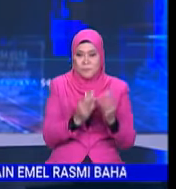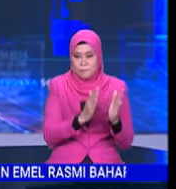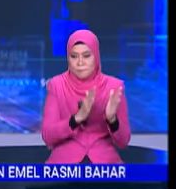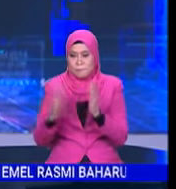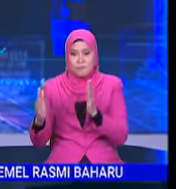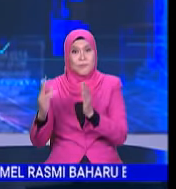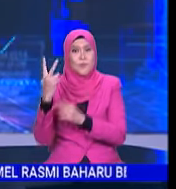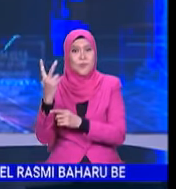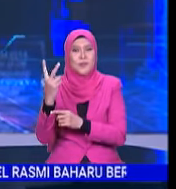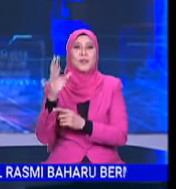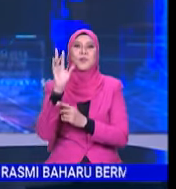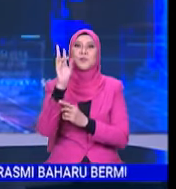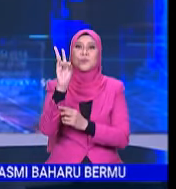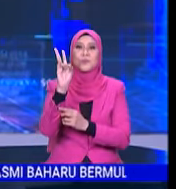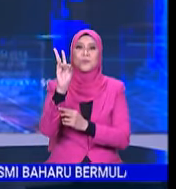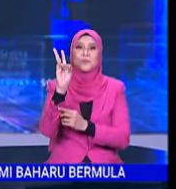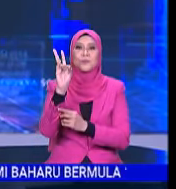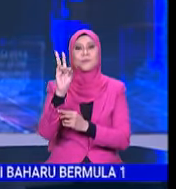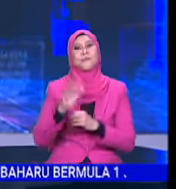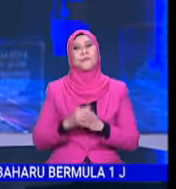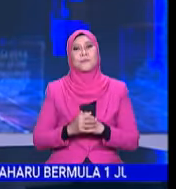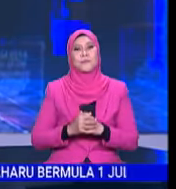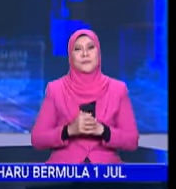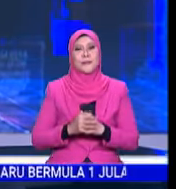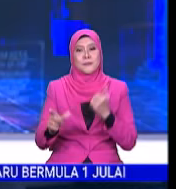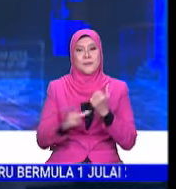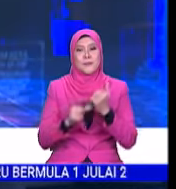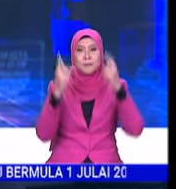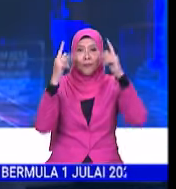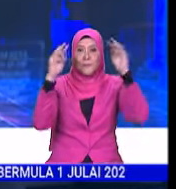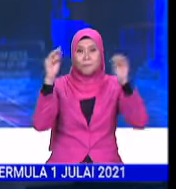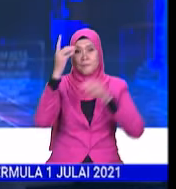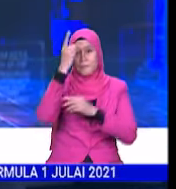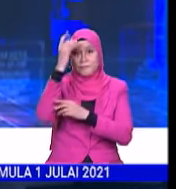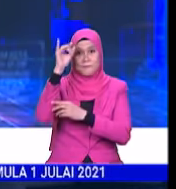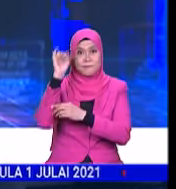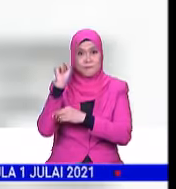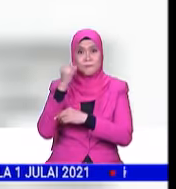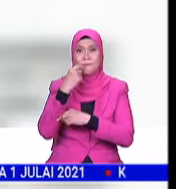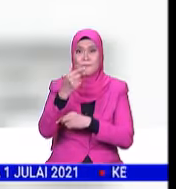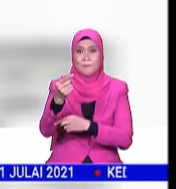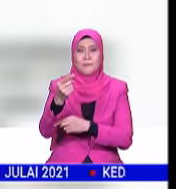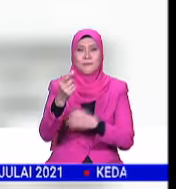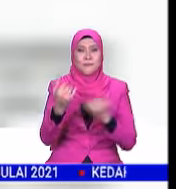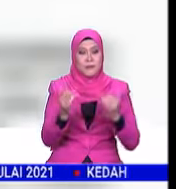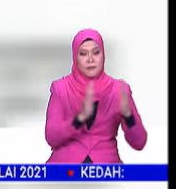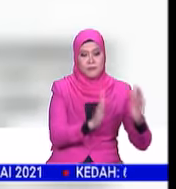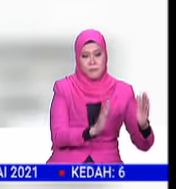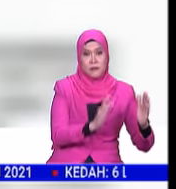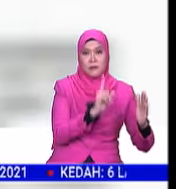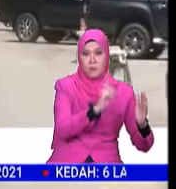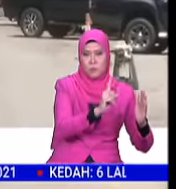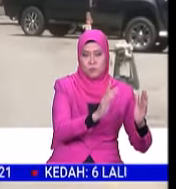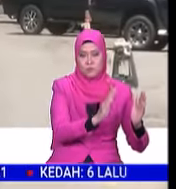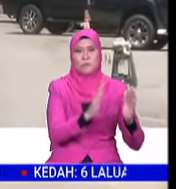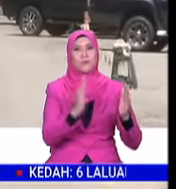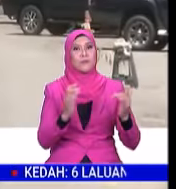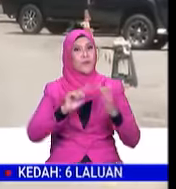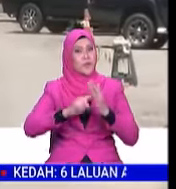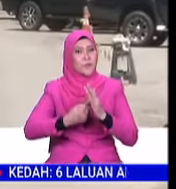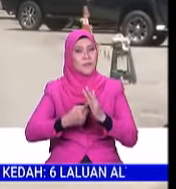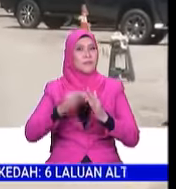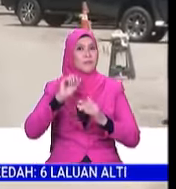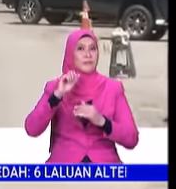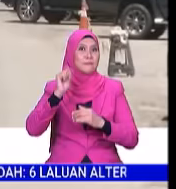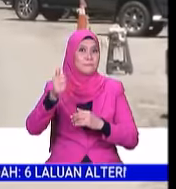berkenaan sebanyak 7. Menurut Timbalan Perdana Menteri Datuk Seri Ismail Sabri Yaakob, peralihan dari fasa 1 itu berkuat kuasa lusa.